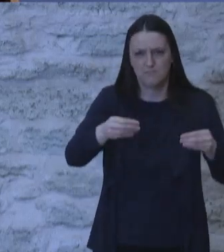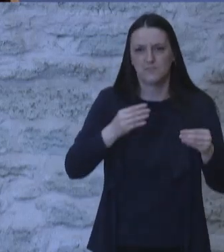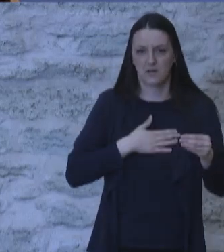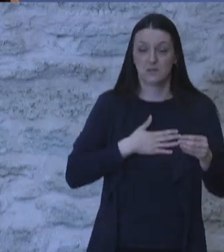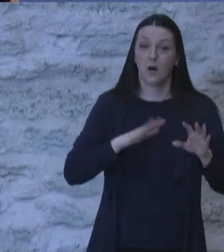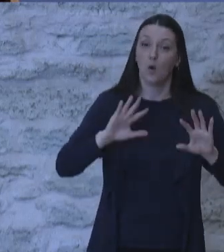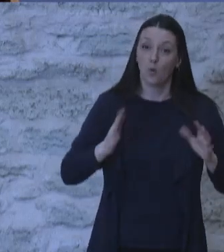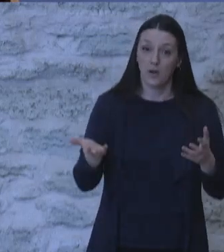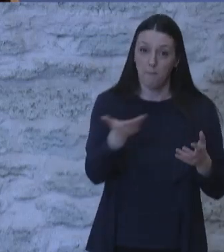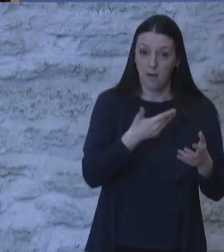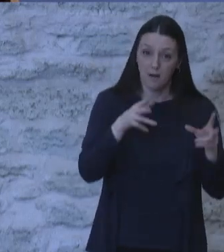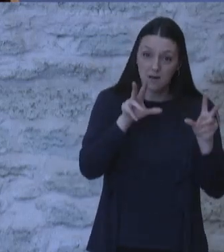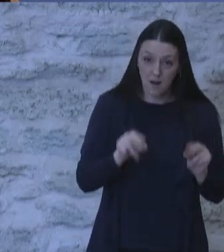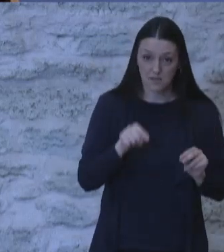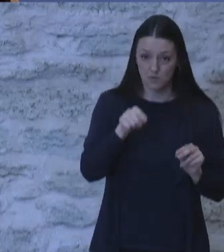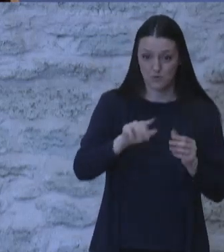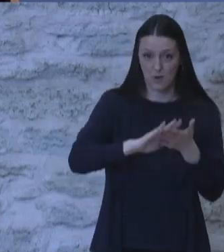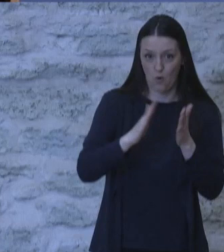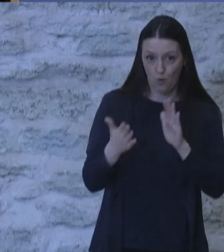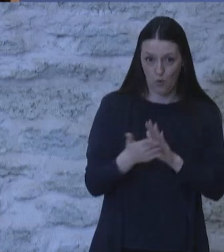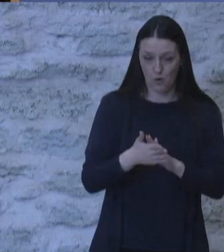tõesti õnnestuks see olukord lõpetada,